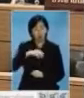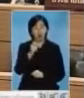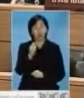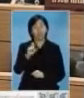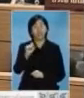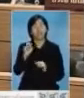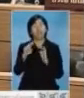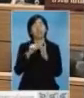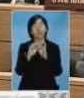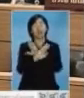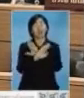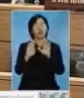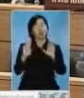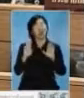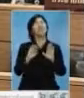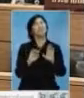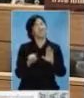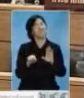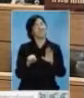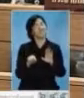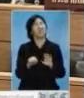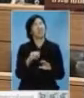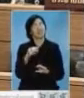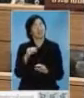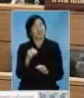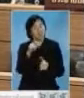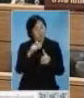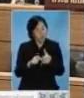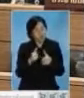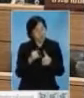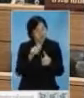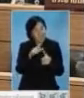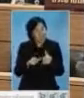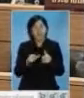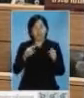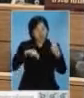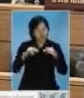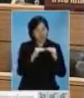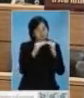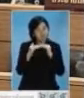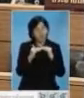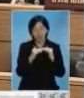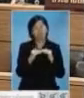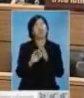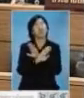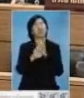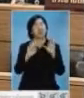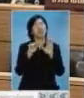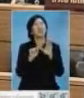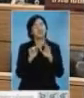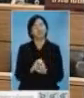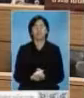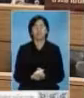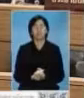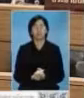ระคนเหล่านั้นเท่ากับจะทำลายระบบคุณธรรมและระบบธรรมาภิบาลในประเทศนี้ทีนี้ท่านประธาน